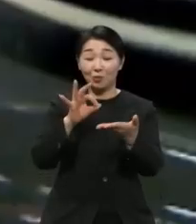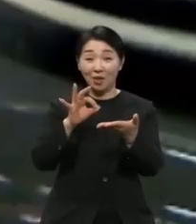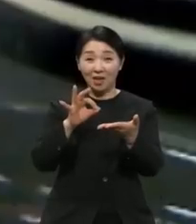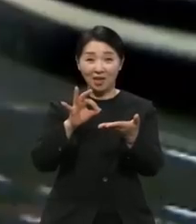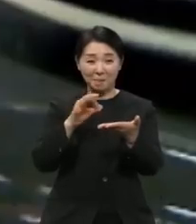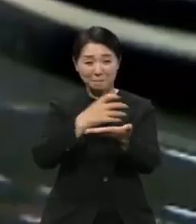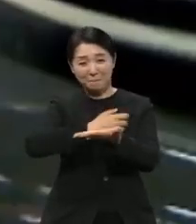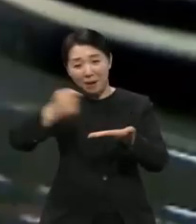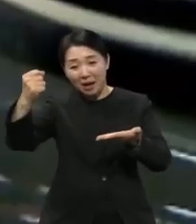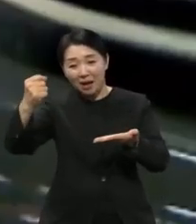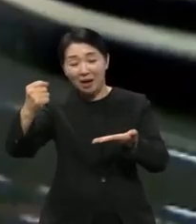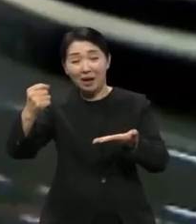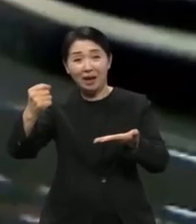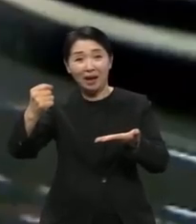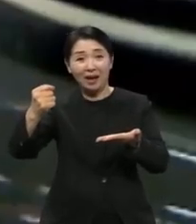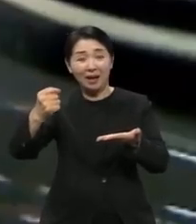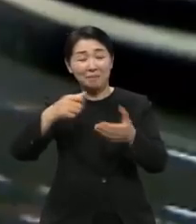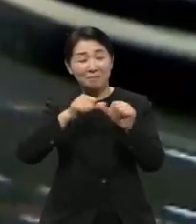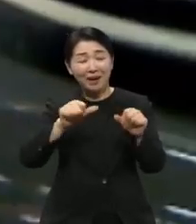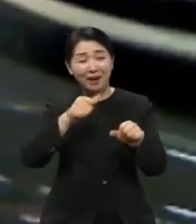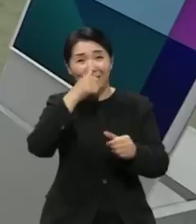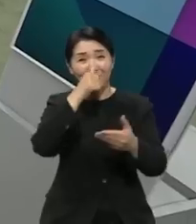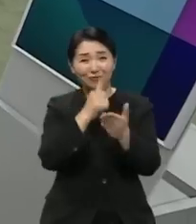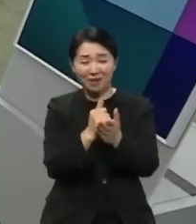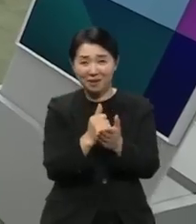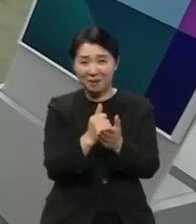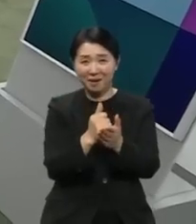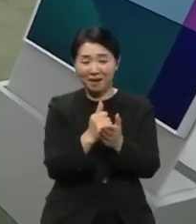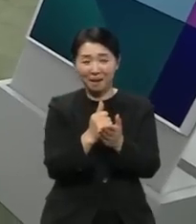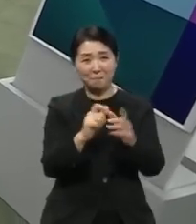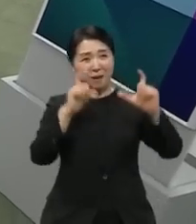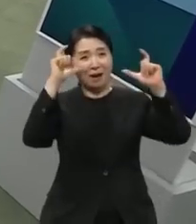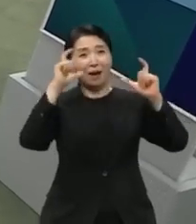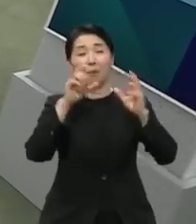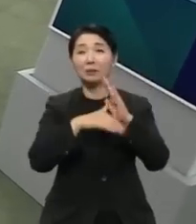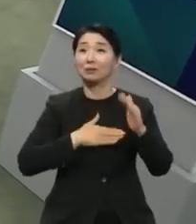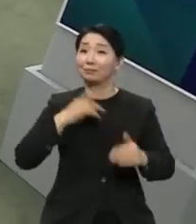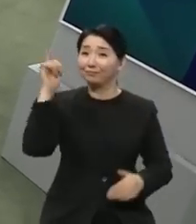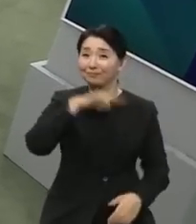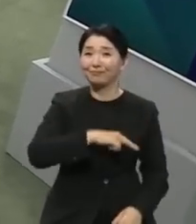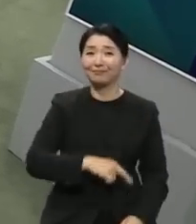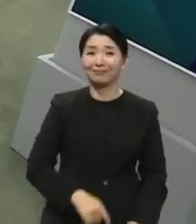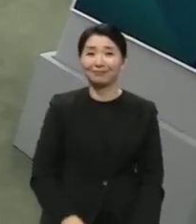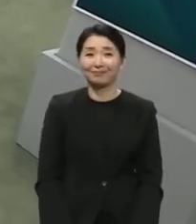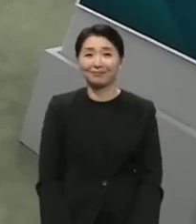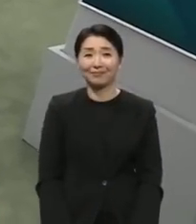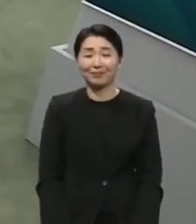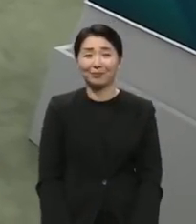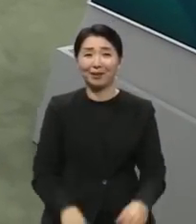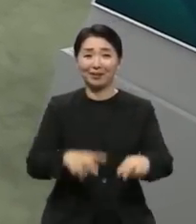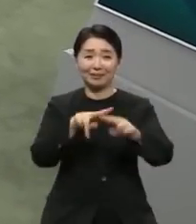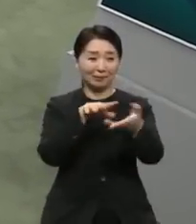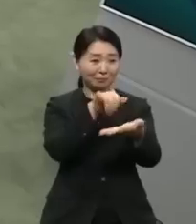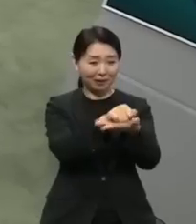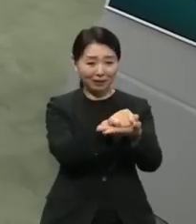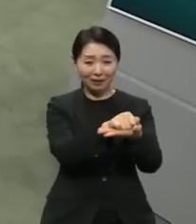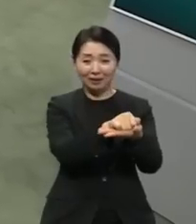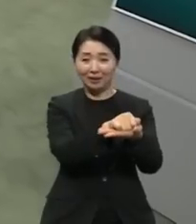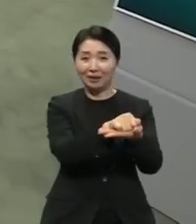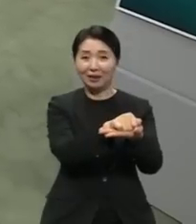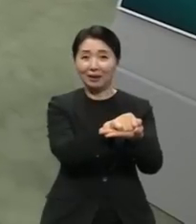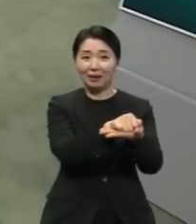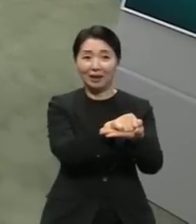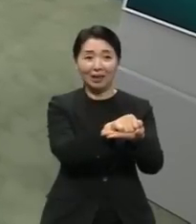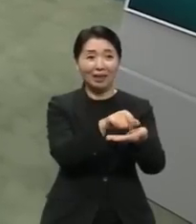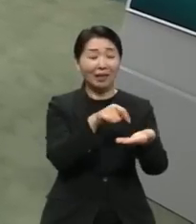그것도 황당하고 기분 나쁘게 나쁘죠 기분이 많이 나쁠 것 같습니다 그 있잖아요 저렇게 자리 맞는 사람들 사실